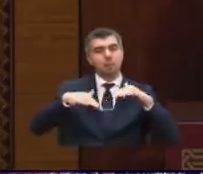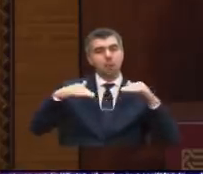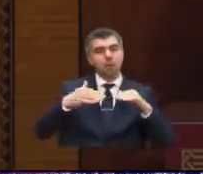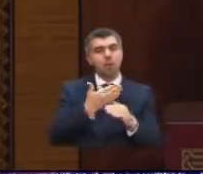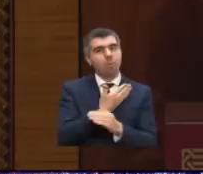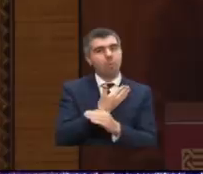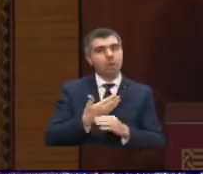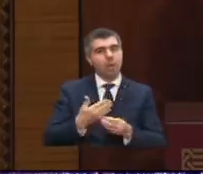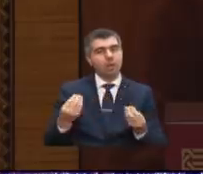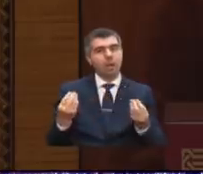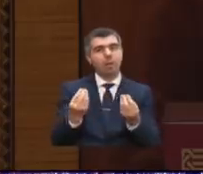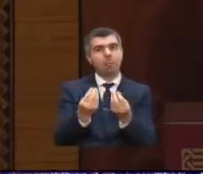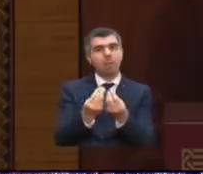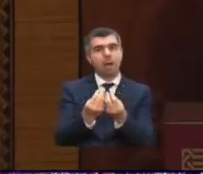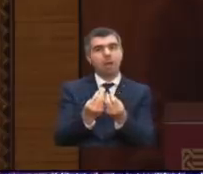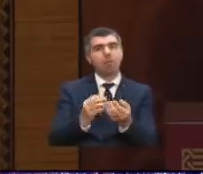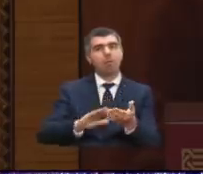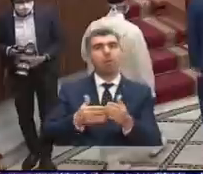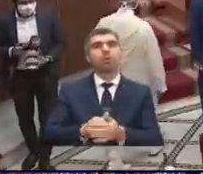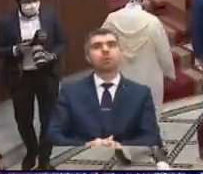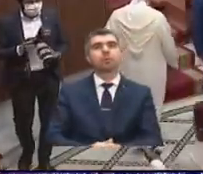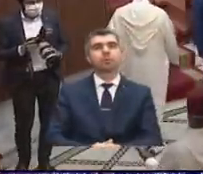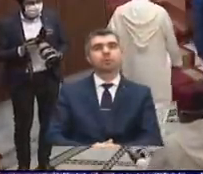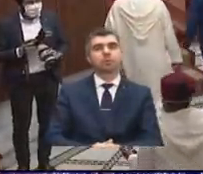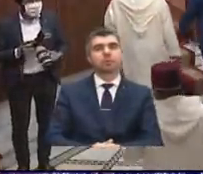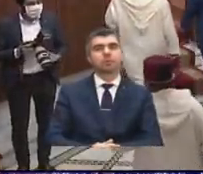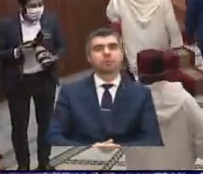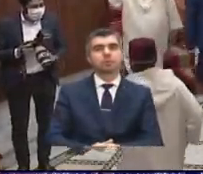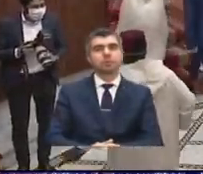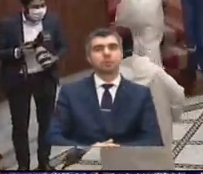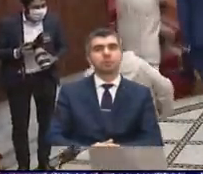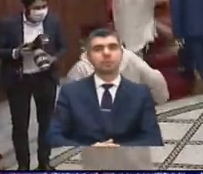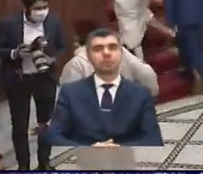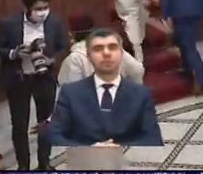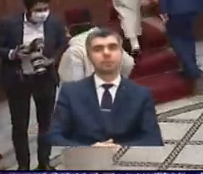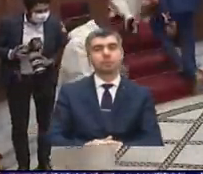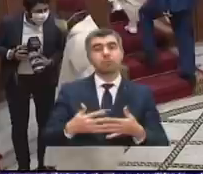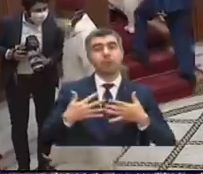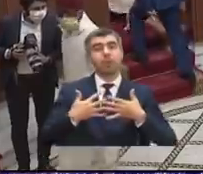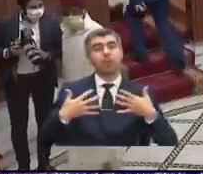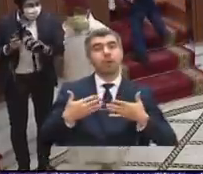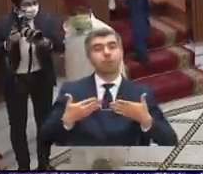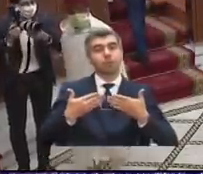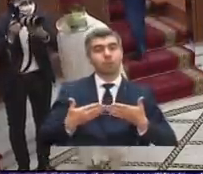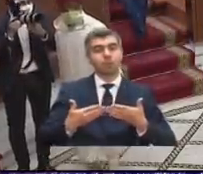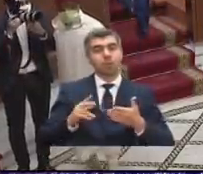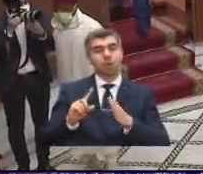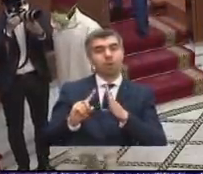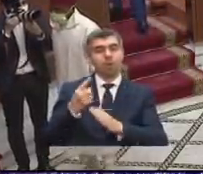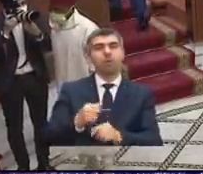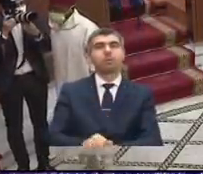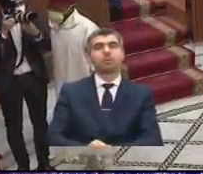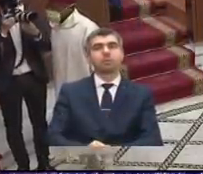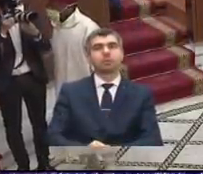وتنهض بالسياحه الداخليه باش تكون كتواكب السياحه الخارجيه، وتنهض بالاستثمارات الداخليه وتهتم ايضا بالاستثمارات